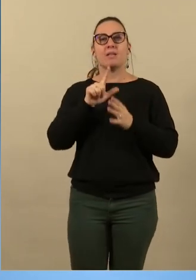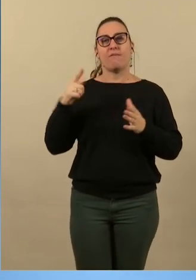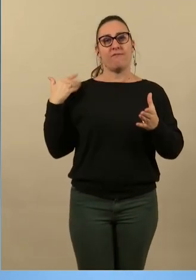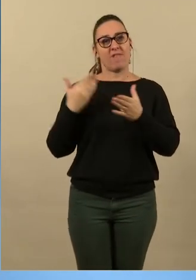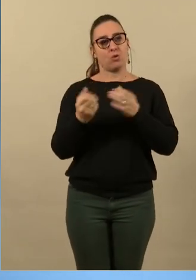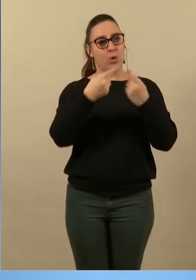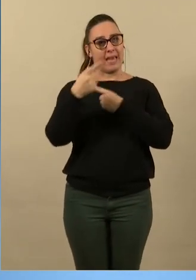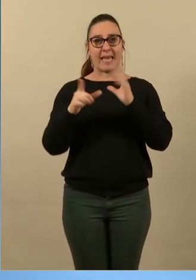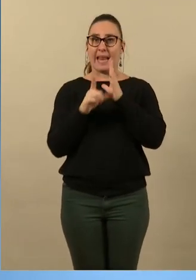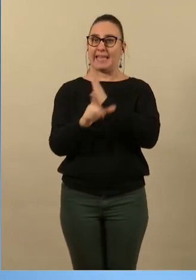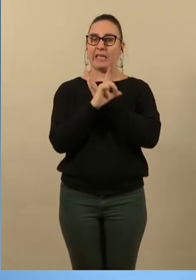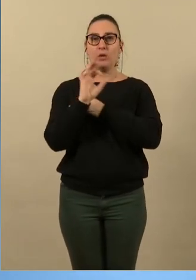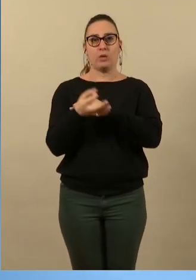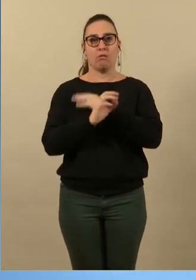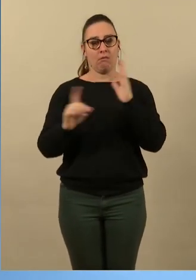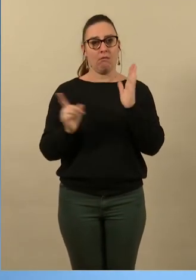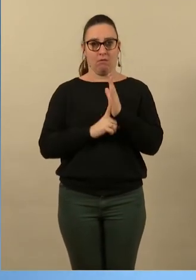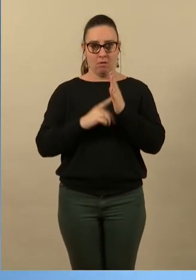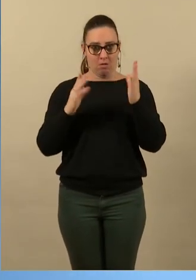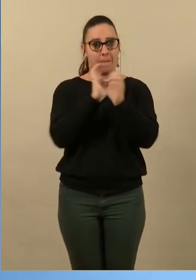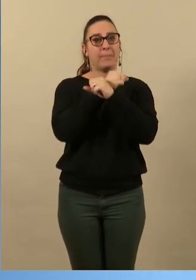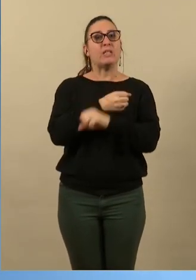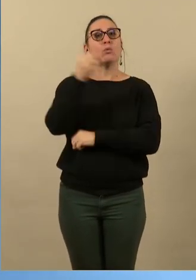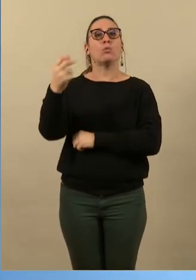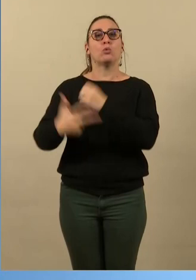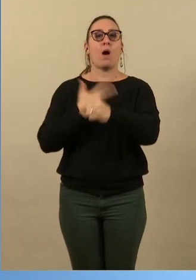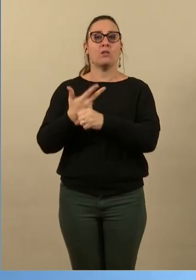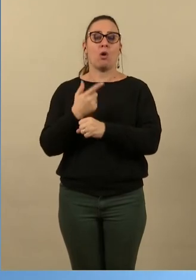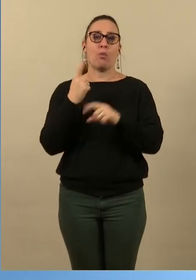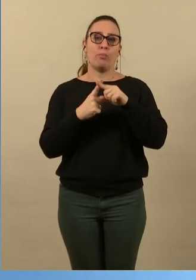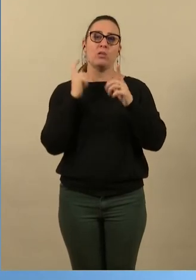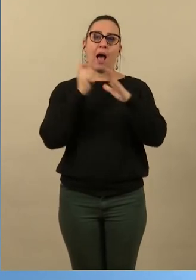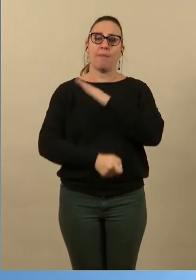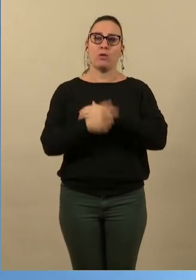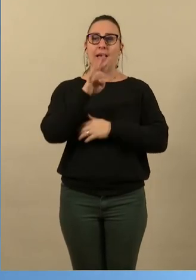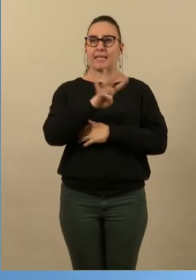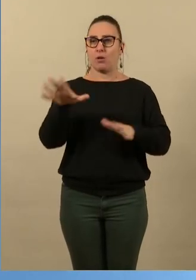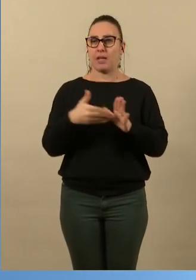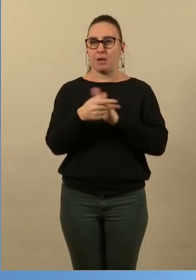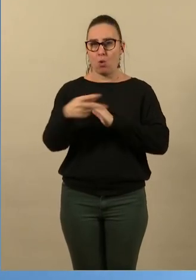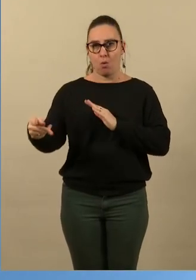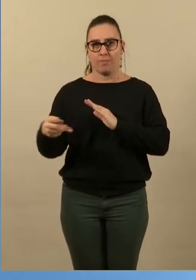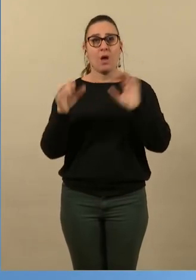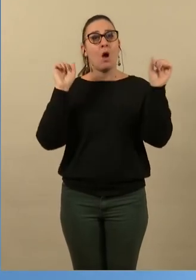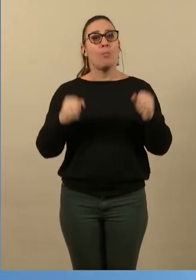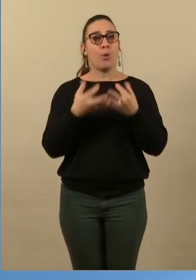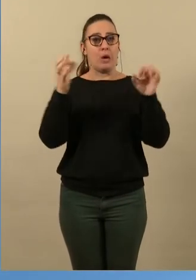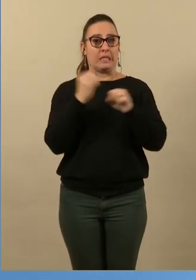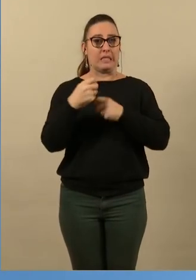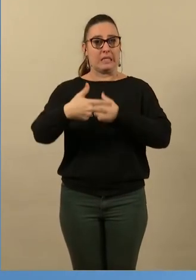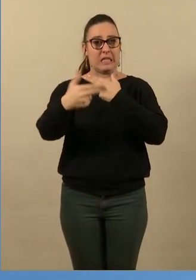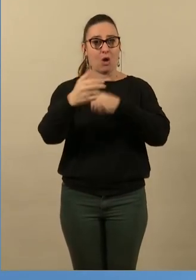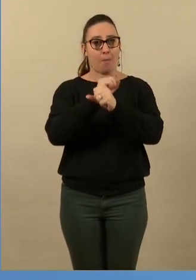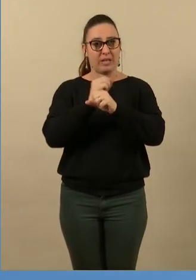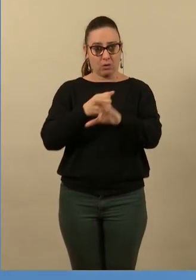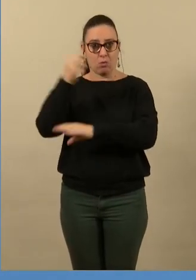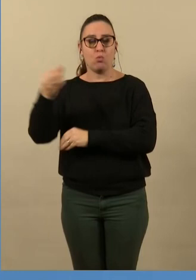un délit passible de 3 ans d'emprisonnement et 45000 € d'amende pouvant aller jusqu'à 10 ans de prison et 150000